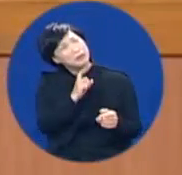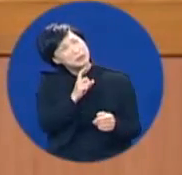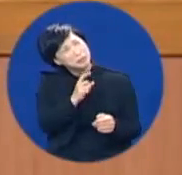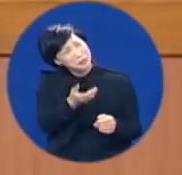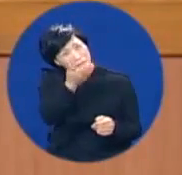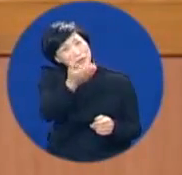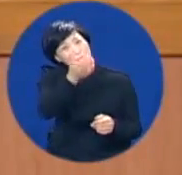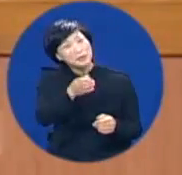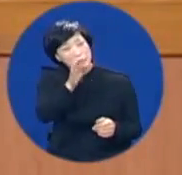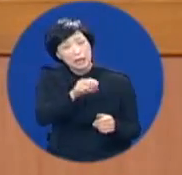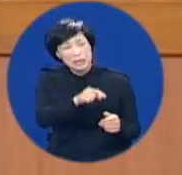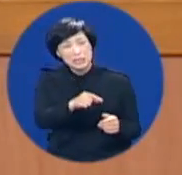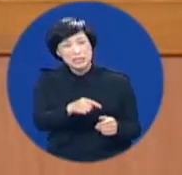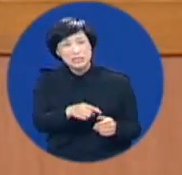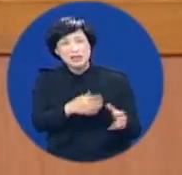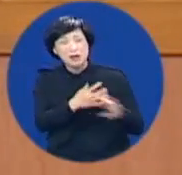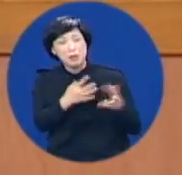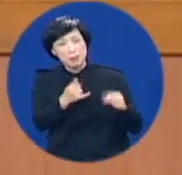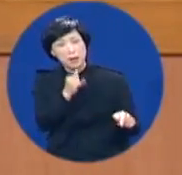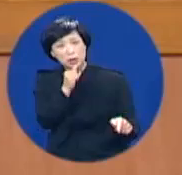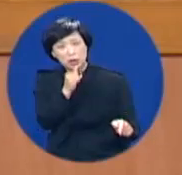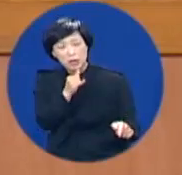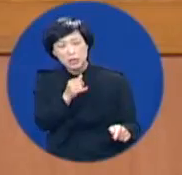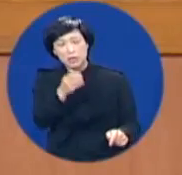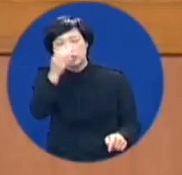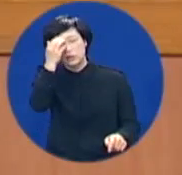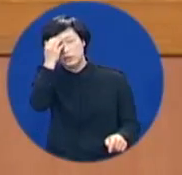앉았다니까. 뭘 한다고 지가.